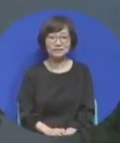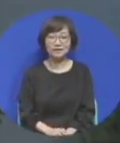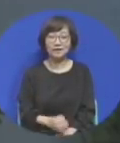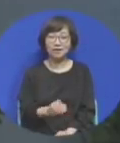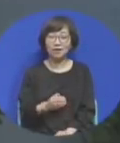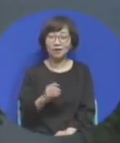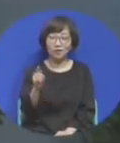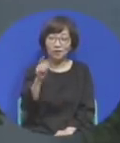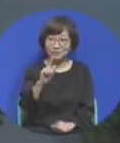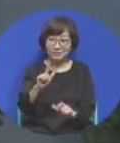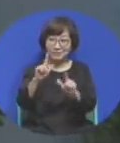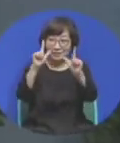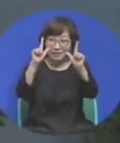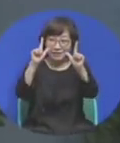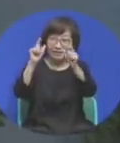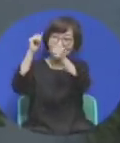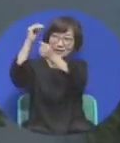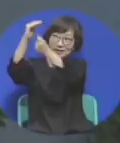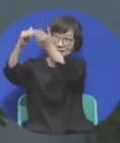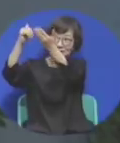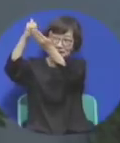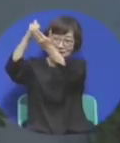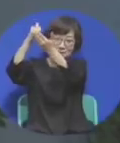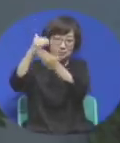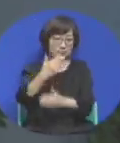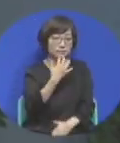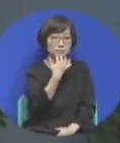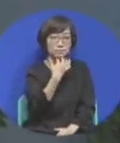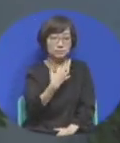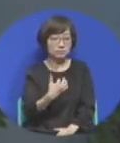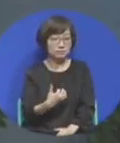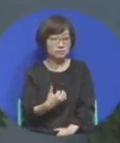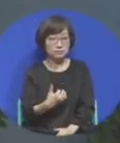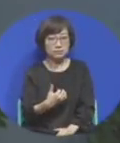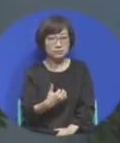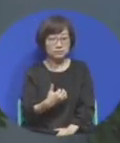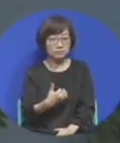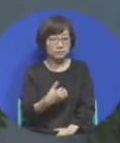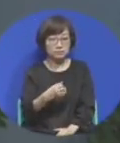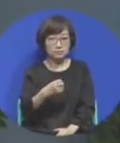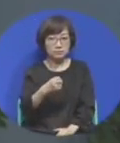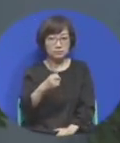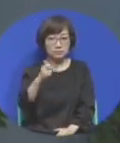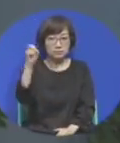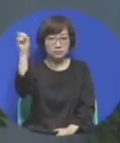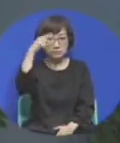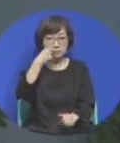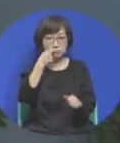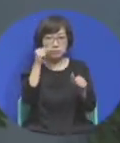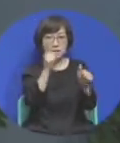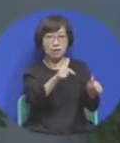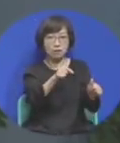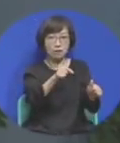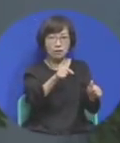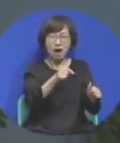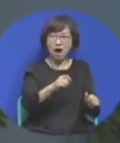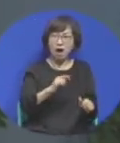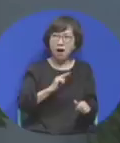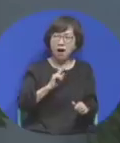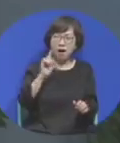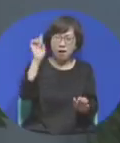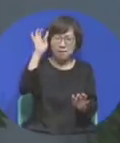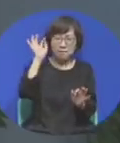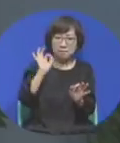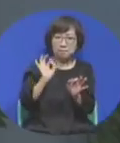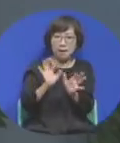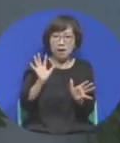날 하나님이 아브라함에게 난데없는 어려운 일을 명령했습니다. But one day we see